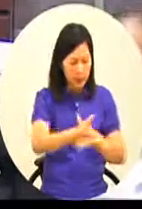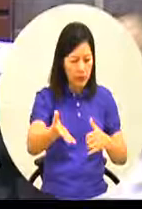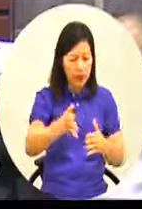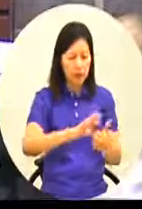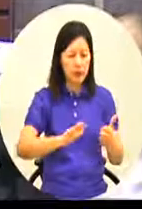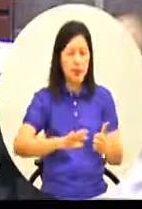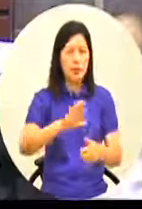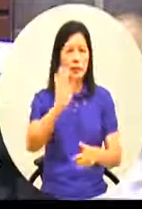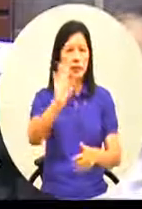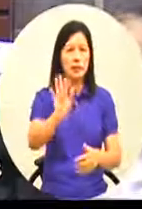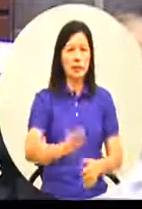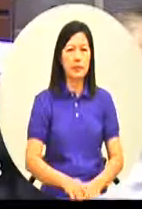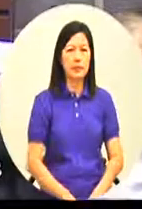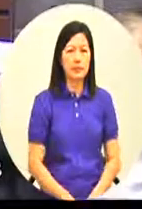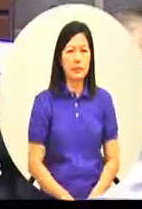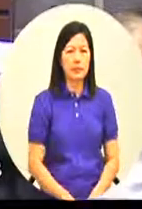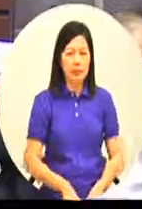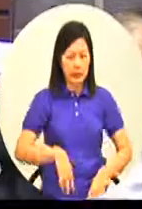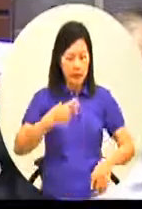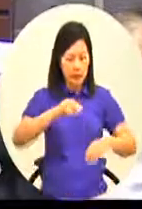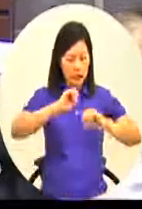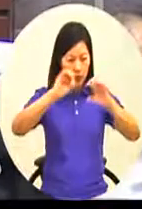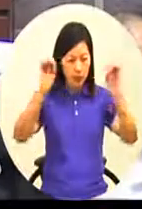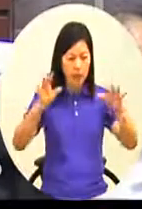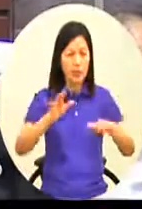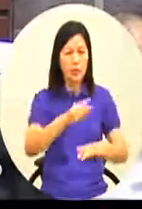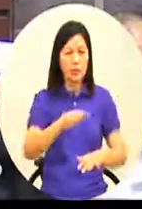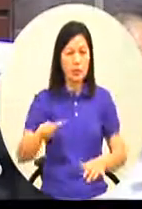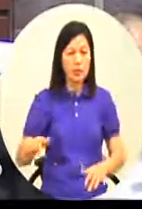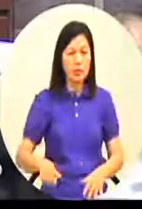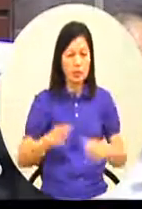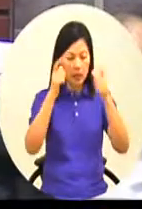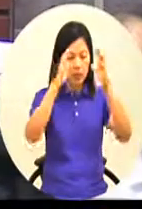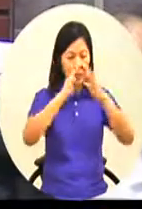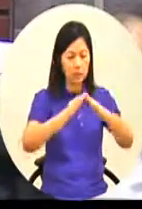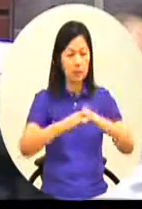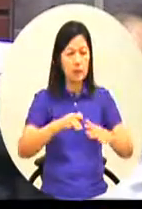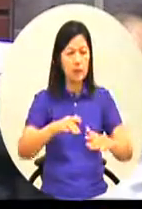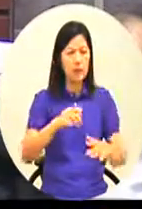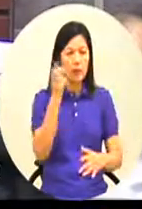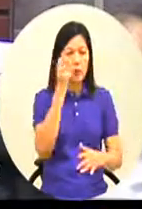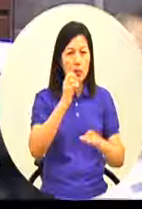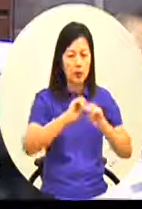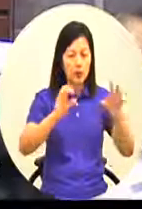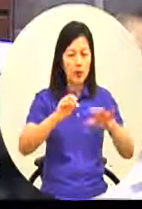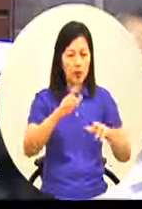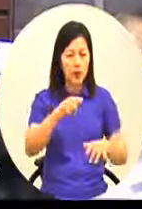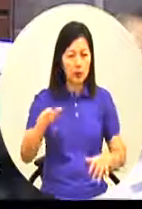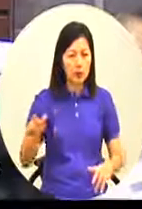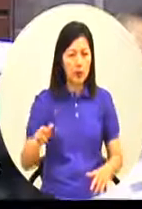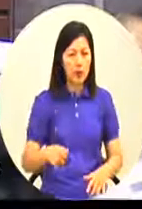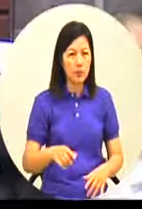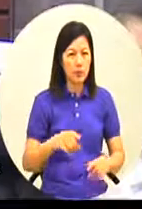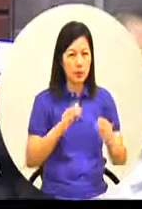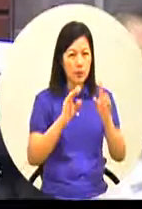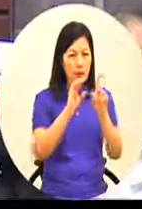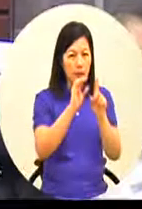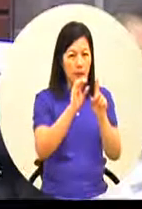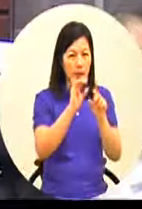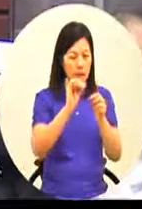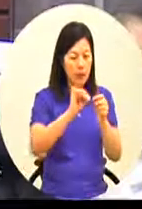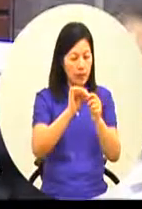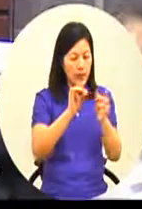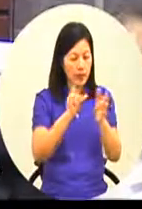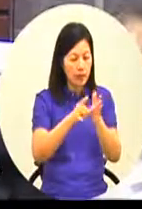说我们广告物的问题，那我们高雄市广告物管理自治条例也在100年来在议会三读通